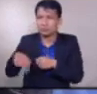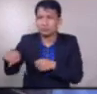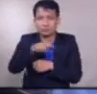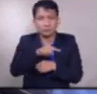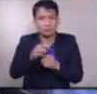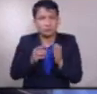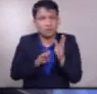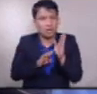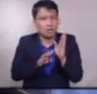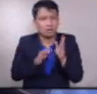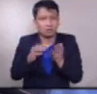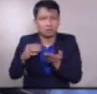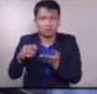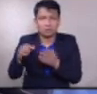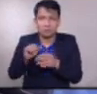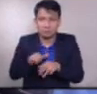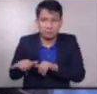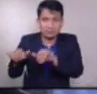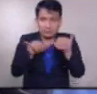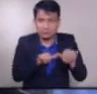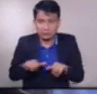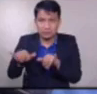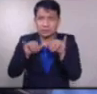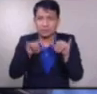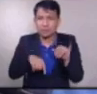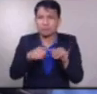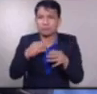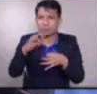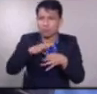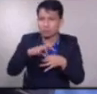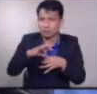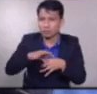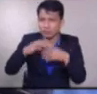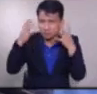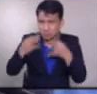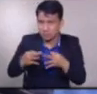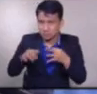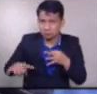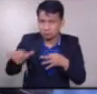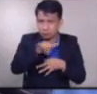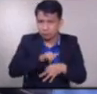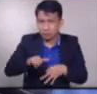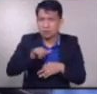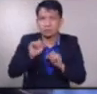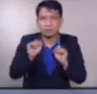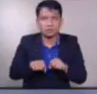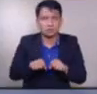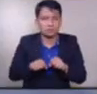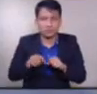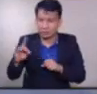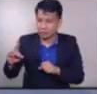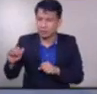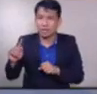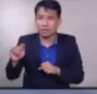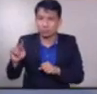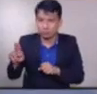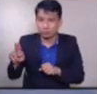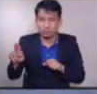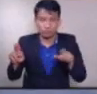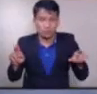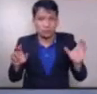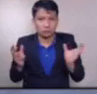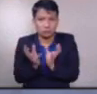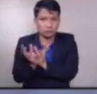voting. Yung black voting, kung kausap namin ang dato, possibility are na isang dato at the community will going to